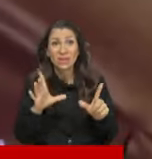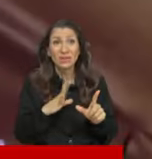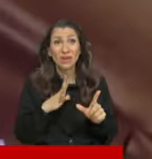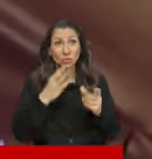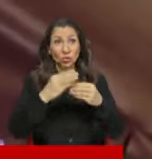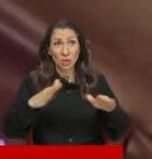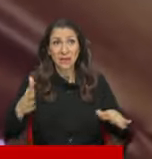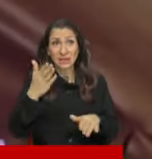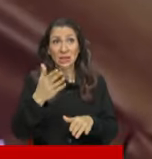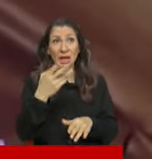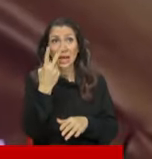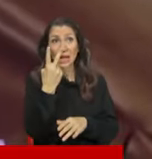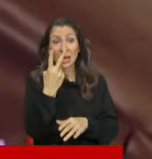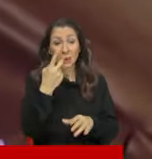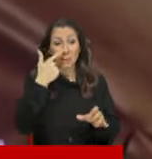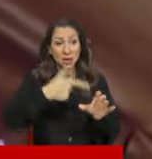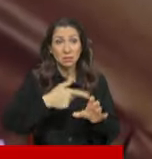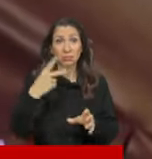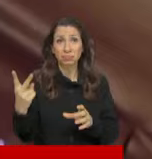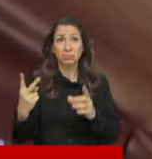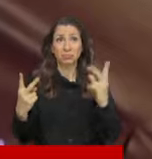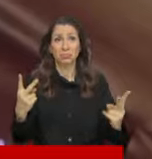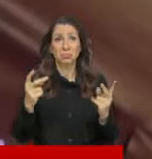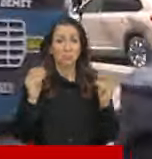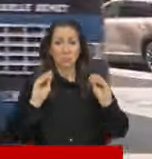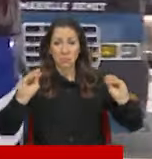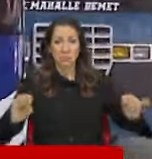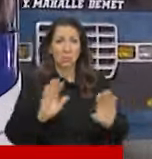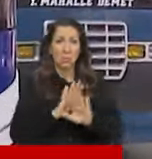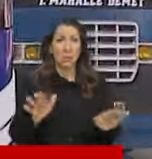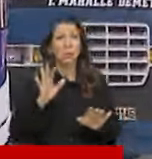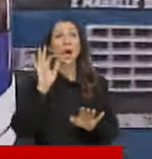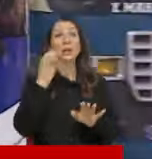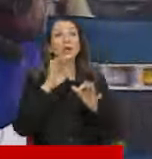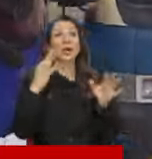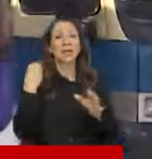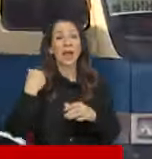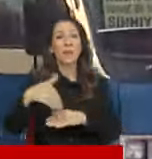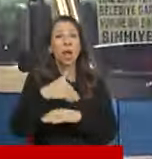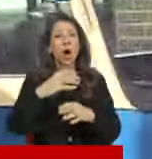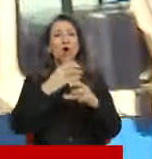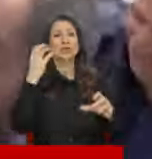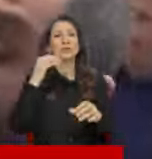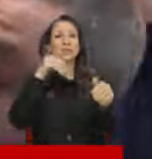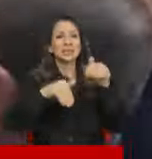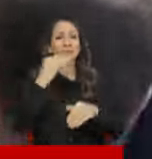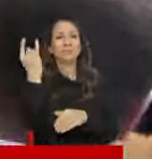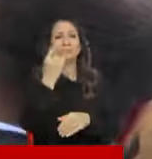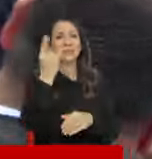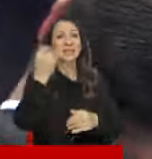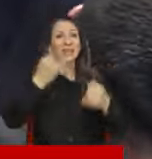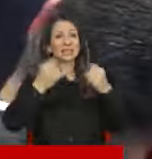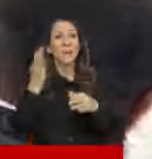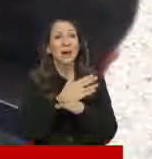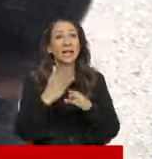çocuklarınızın iki benzinlik de onların üstüne yapsaydınız Turgut Altınok Dün Yeni Mahallede otobüste seçim turu attı tartışılan mal